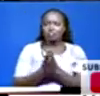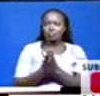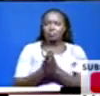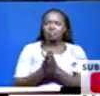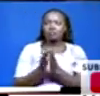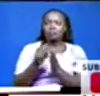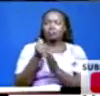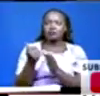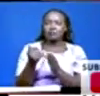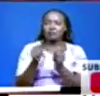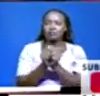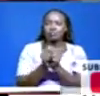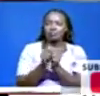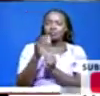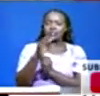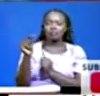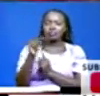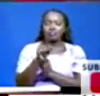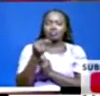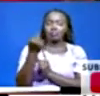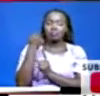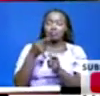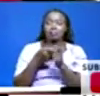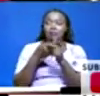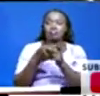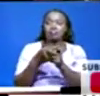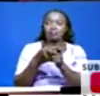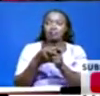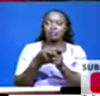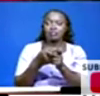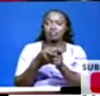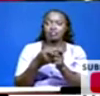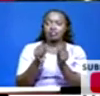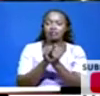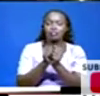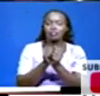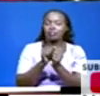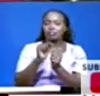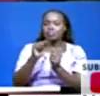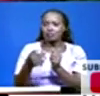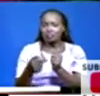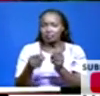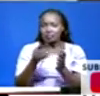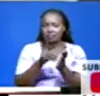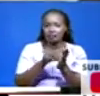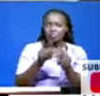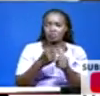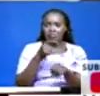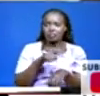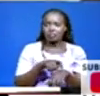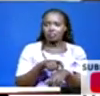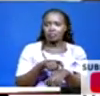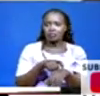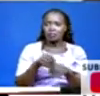mashujaa wengine kumi wa CNN waliotuzwa jana watapokea zawadi ya $10,000 pesa taslimu, na kwa mara ya kwanza